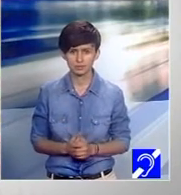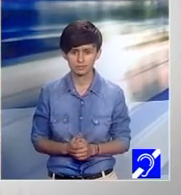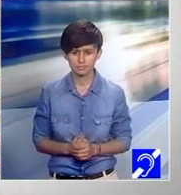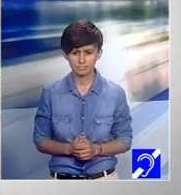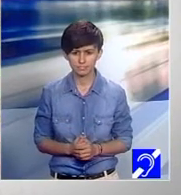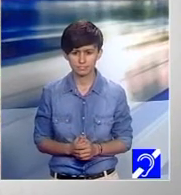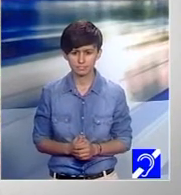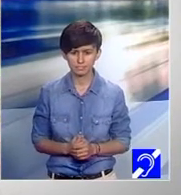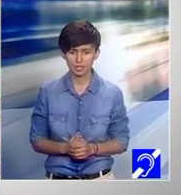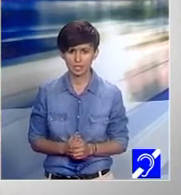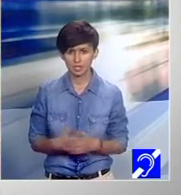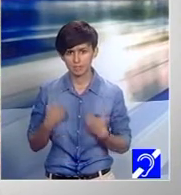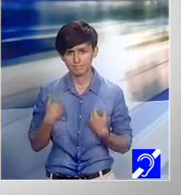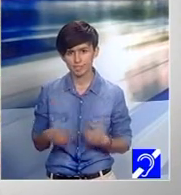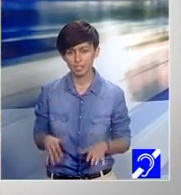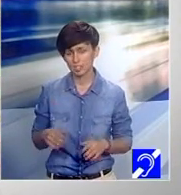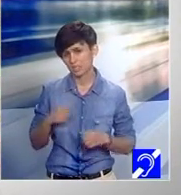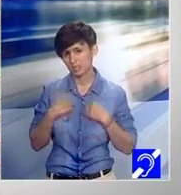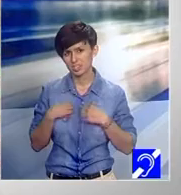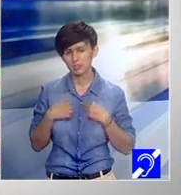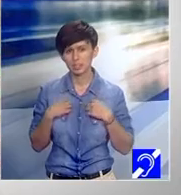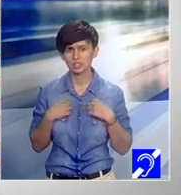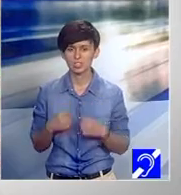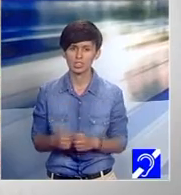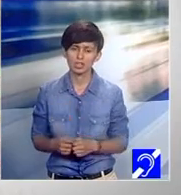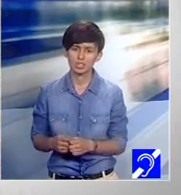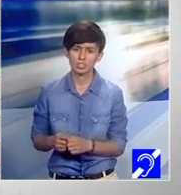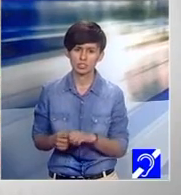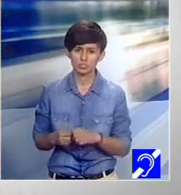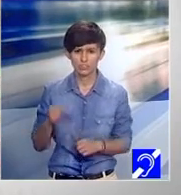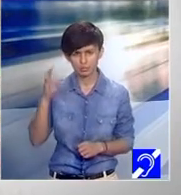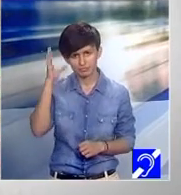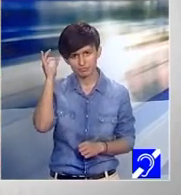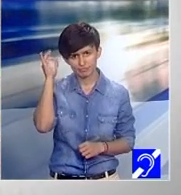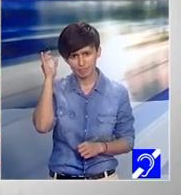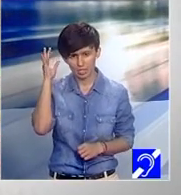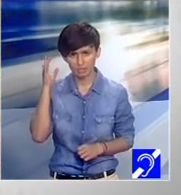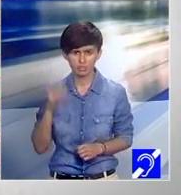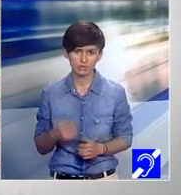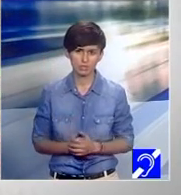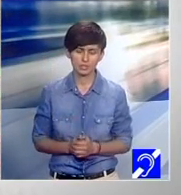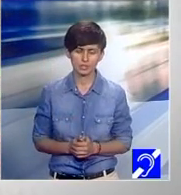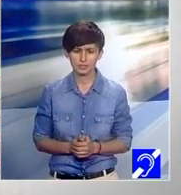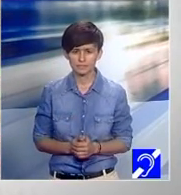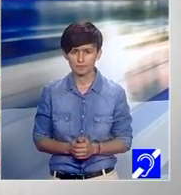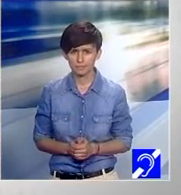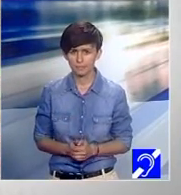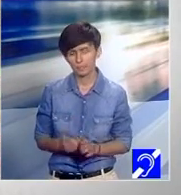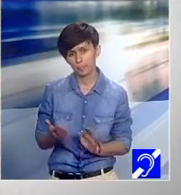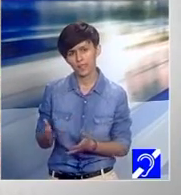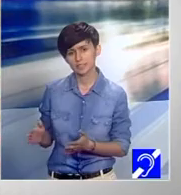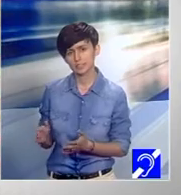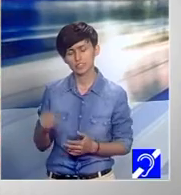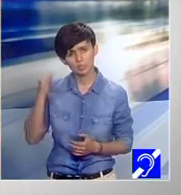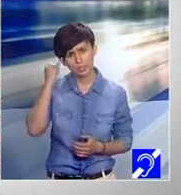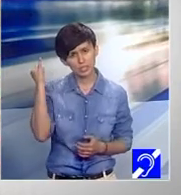mai devreme. Ne pierdem energiile în niște stupizenii, pentru că din păcate se pleacă, nu știu, cred că se pleacă din start de la ideea